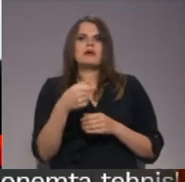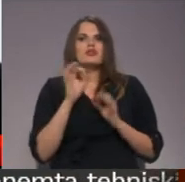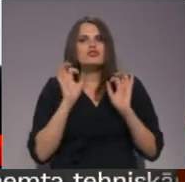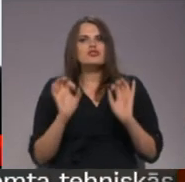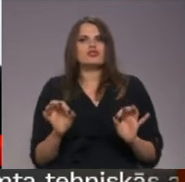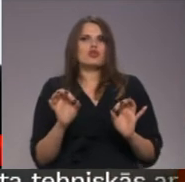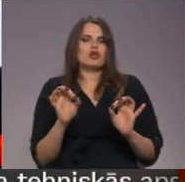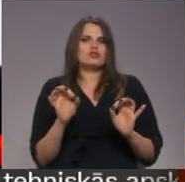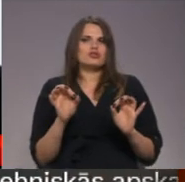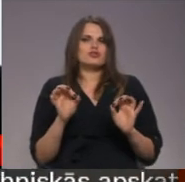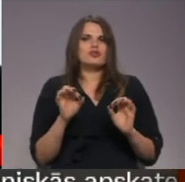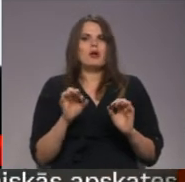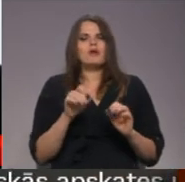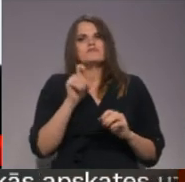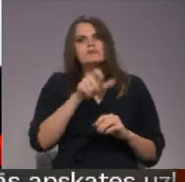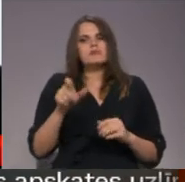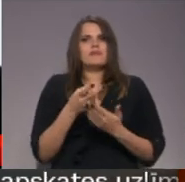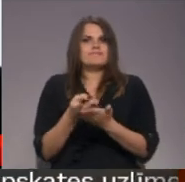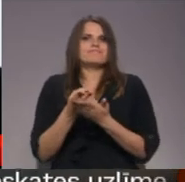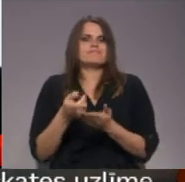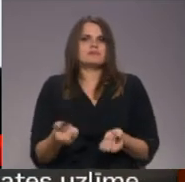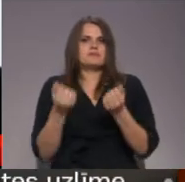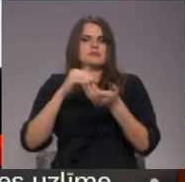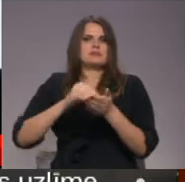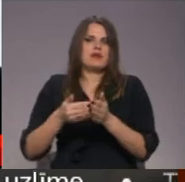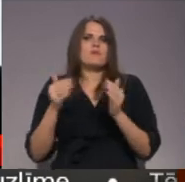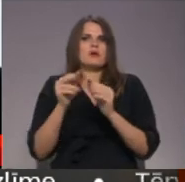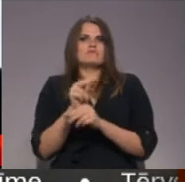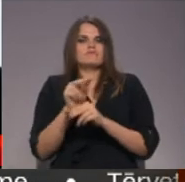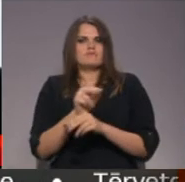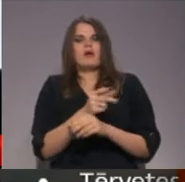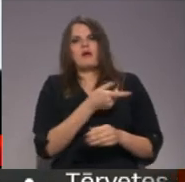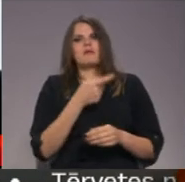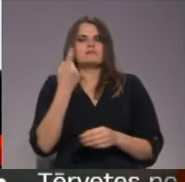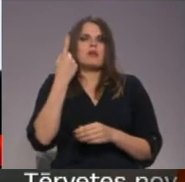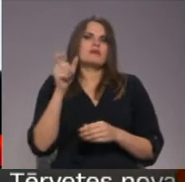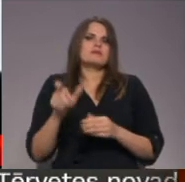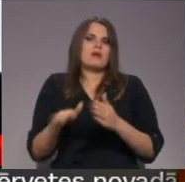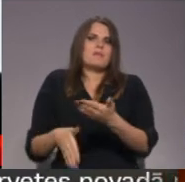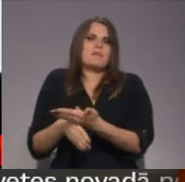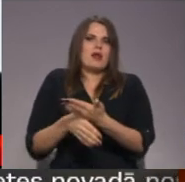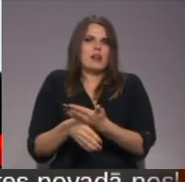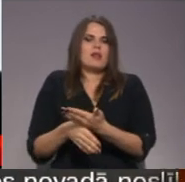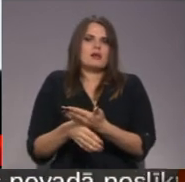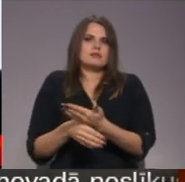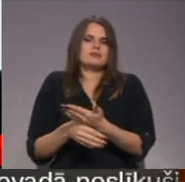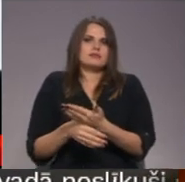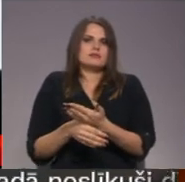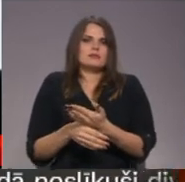tieši paliatīvās aprūpes veikšanai līdz brīdim, kad cilvēks kvalificējas